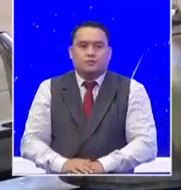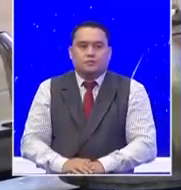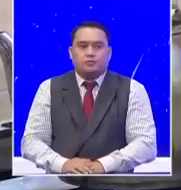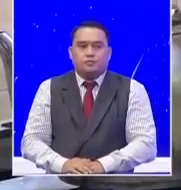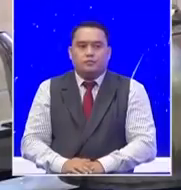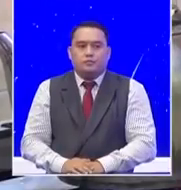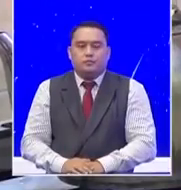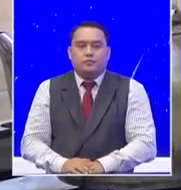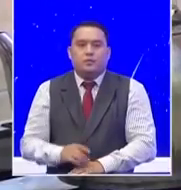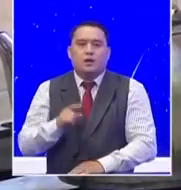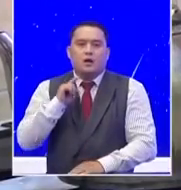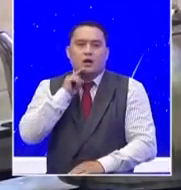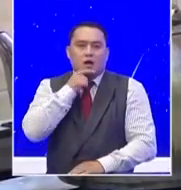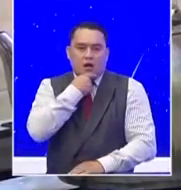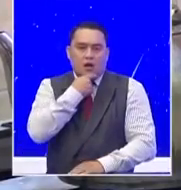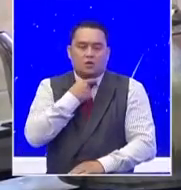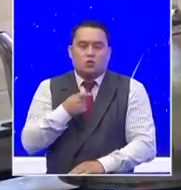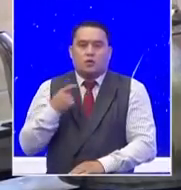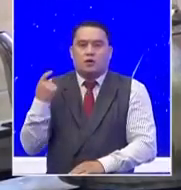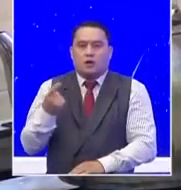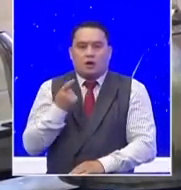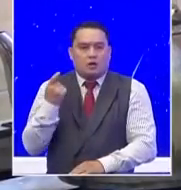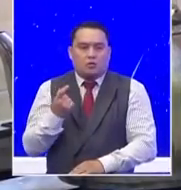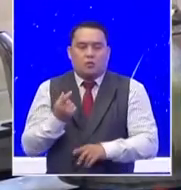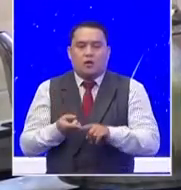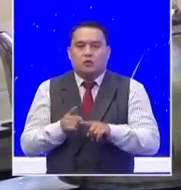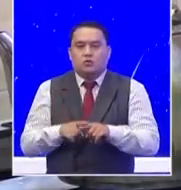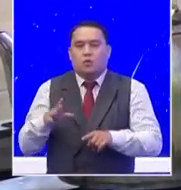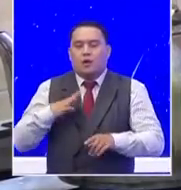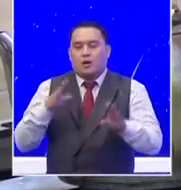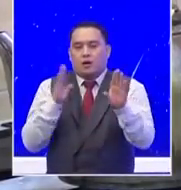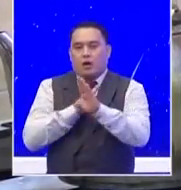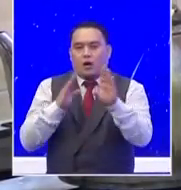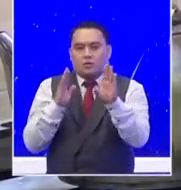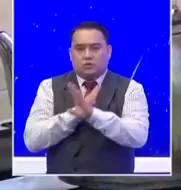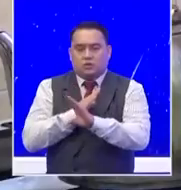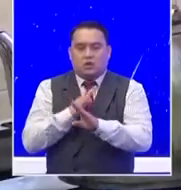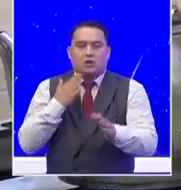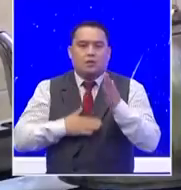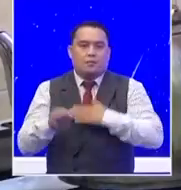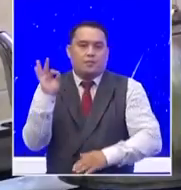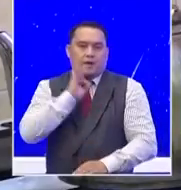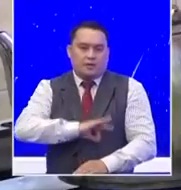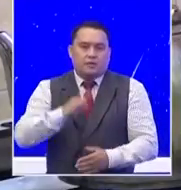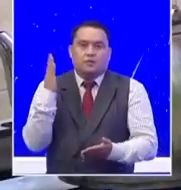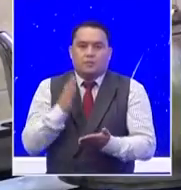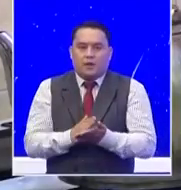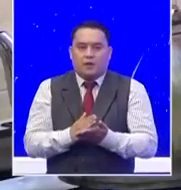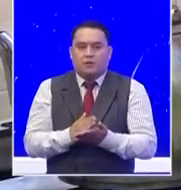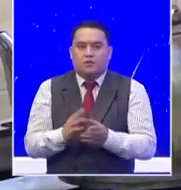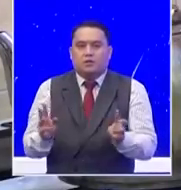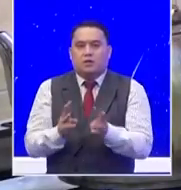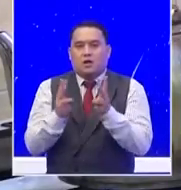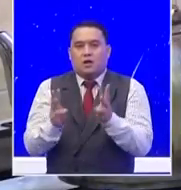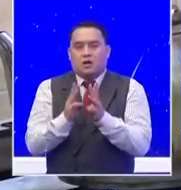очень экономичный, хорошо горит, не воняет. Табиғи газға қосылғанымыз өте тиімді болды. Жақсы жанып тұр,